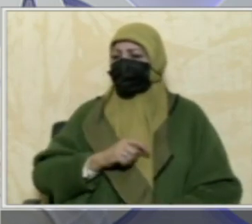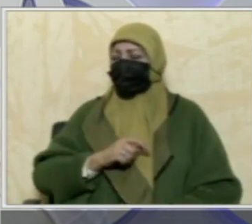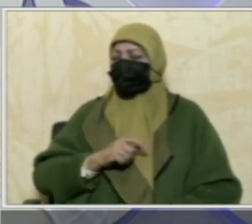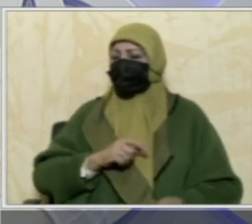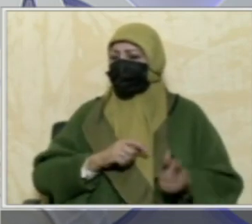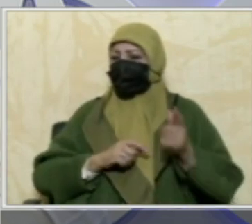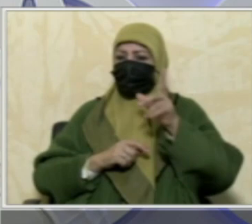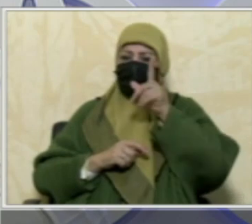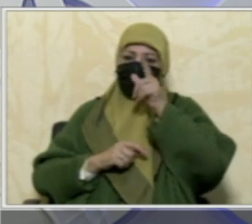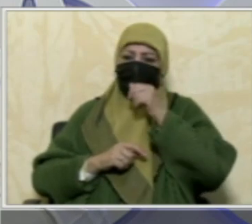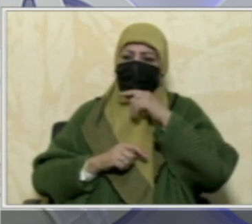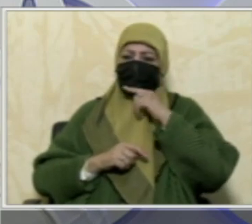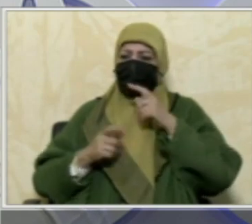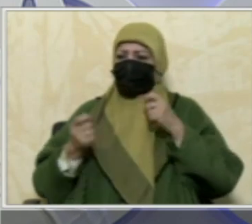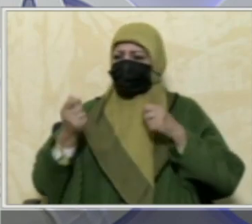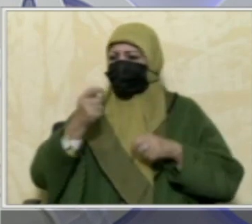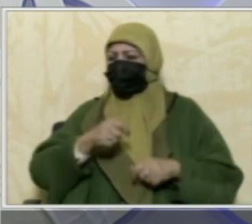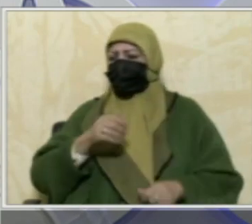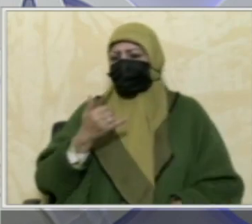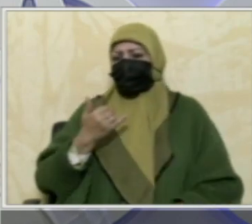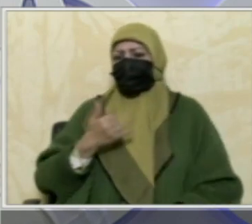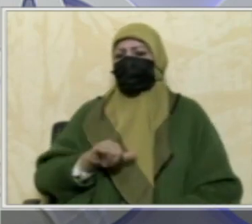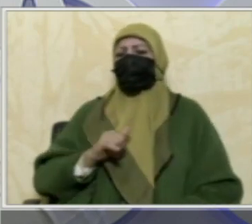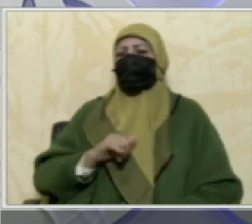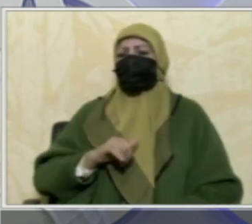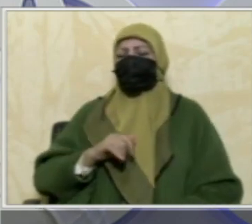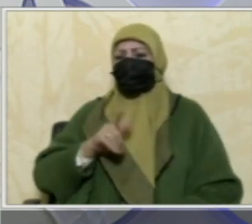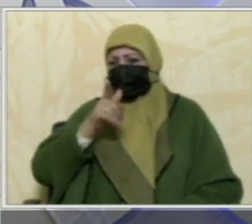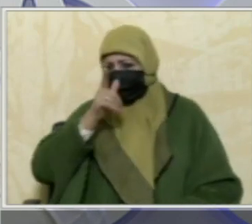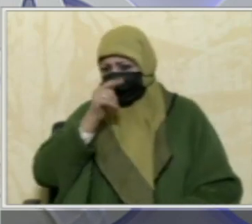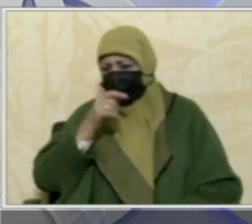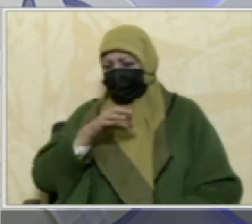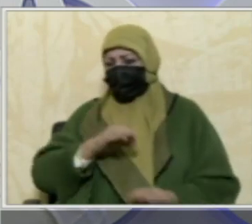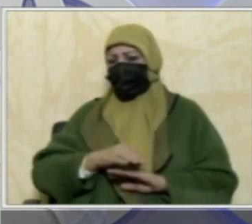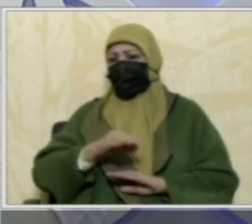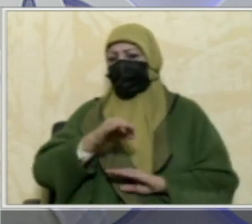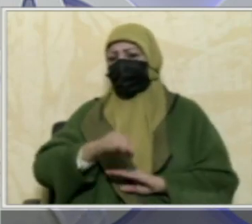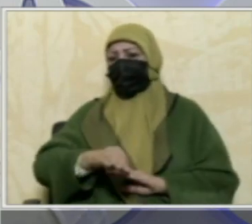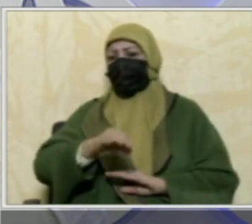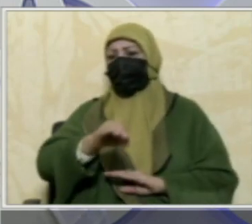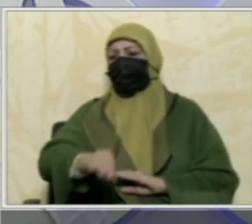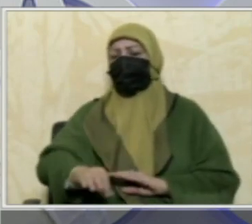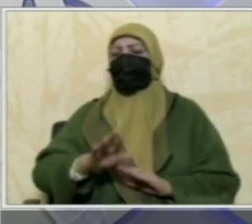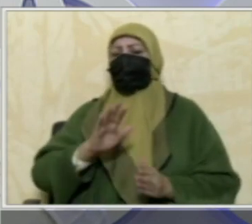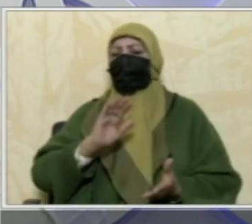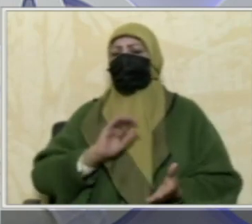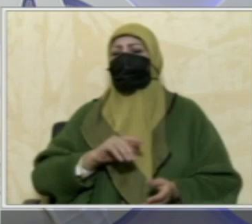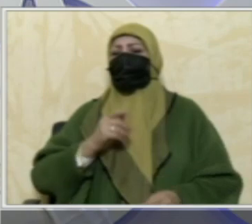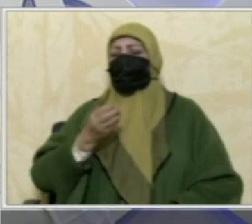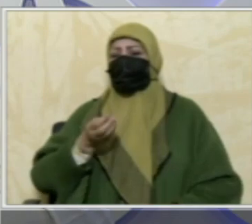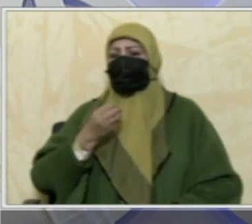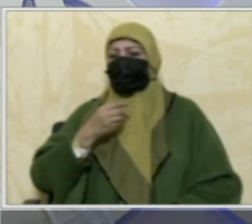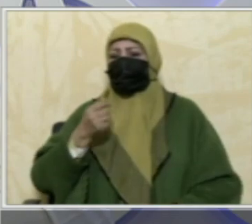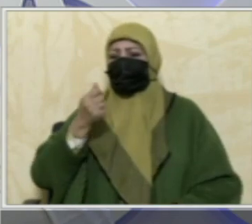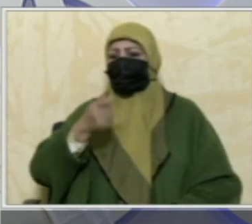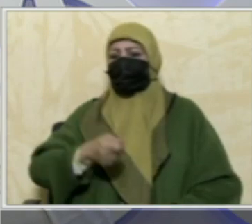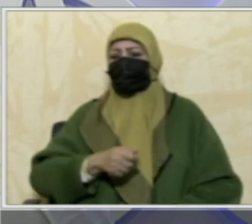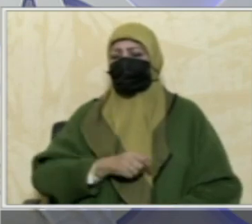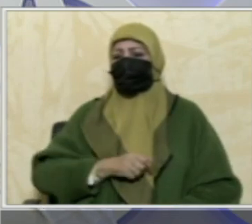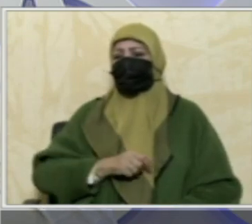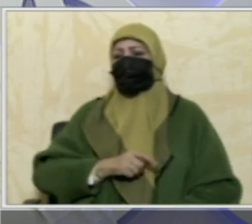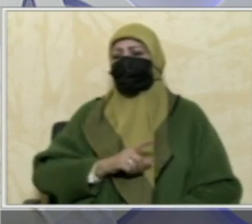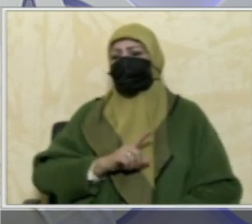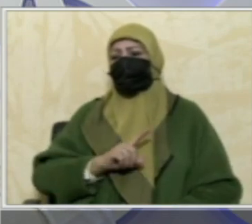ويعلم انه سيماطل صاحب السلعه بدون ان يخبره بذلك فاذا ابتداءنا حرام لكن اعتقد ان